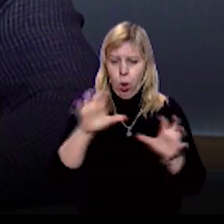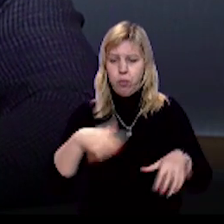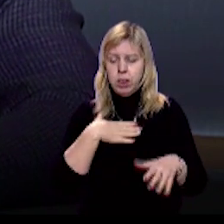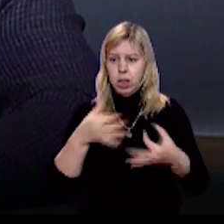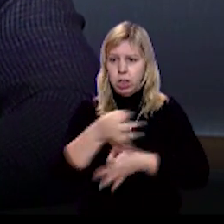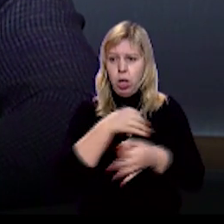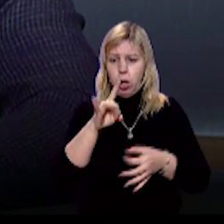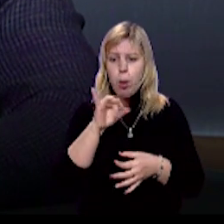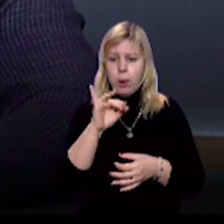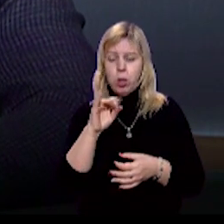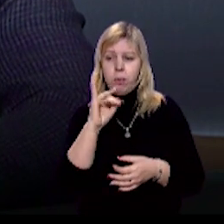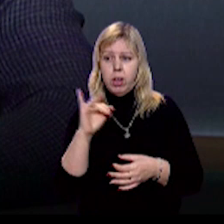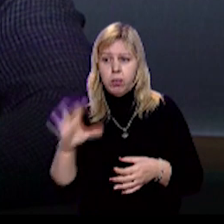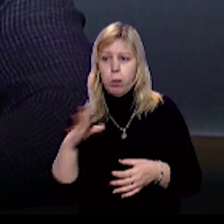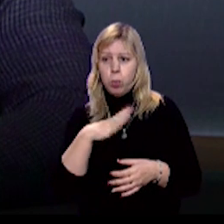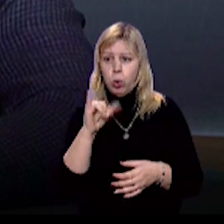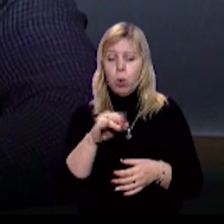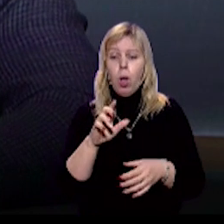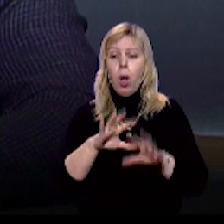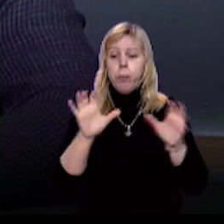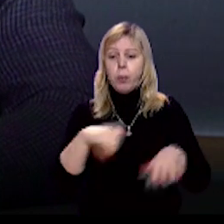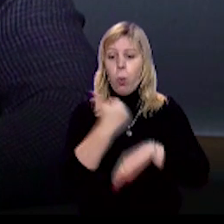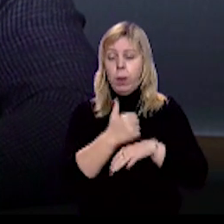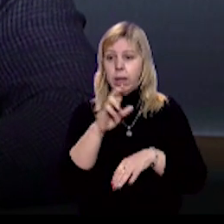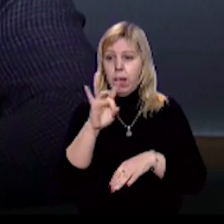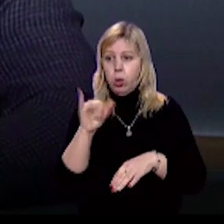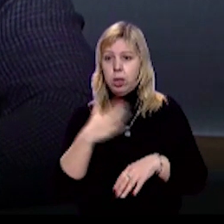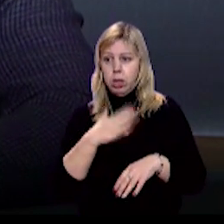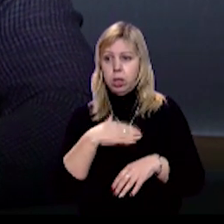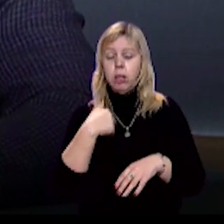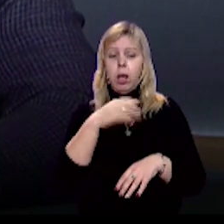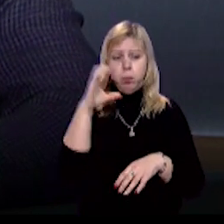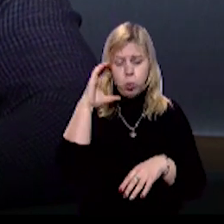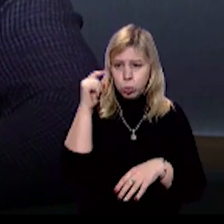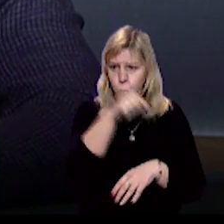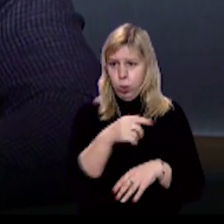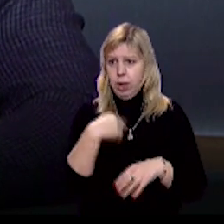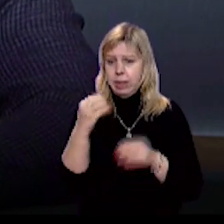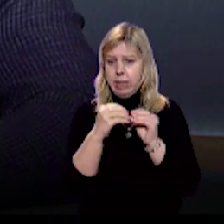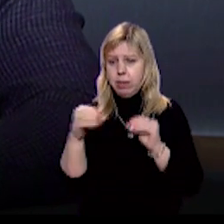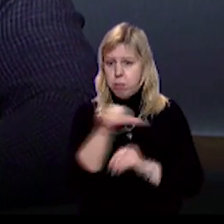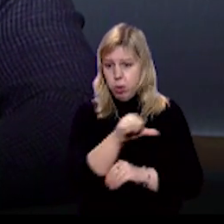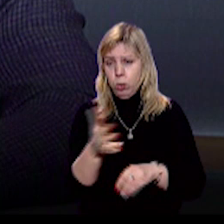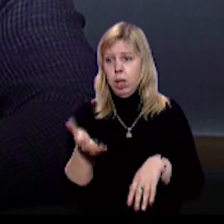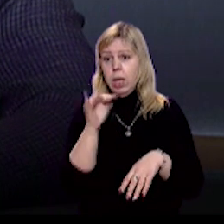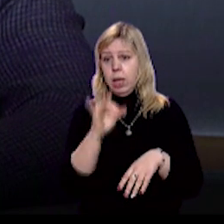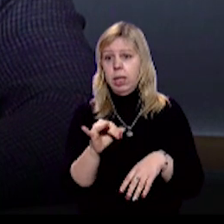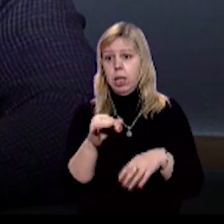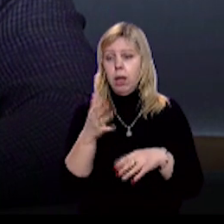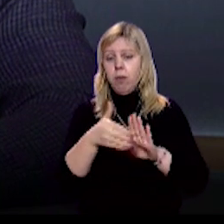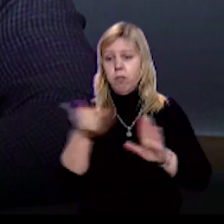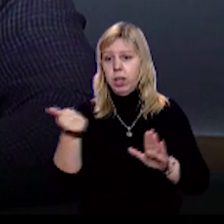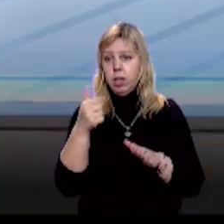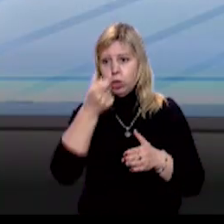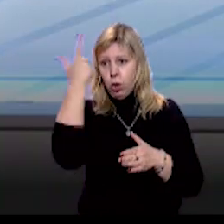ради Романюком Іваном Івановичем були у губернатора нашого. Губернатор нас вислухав буквально за 10 хвилин і